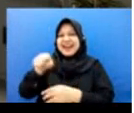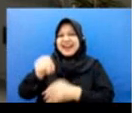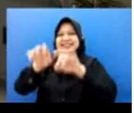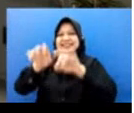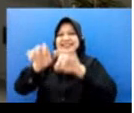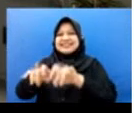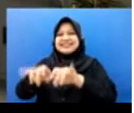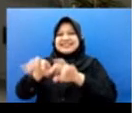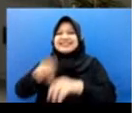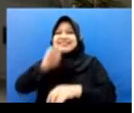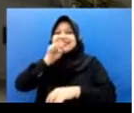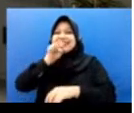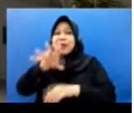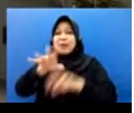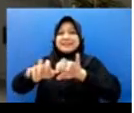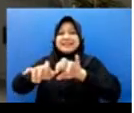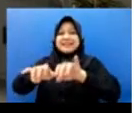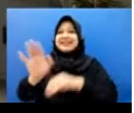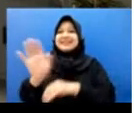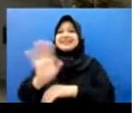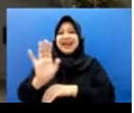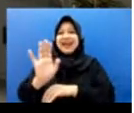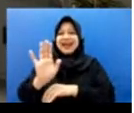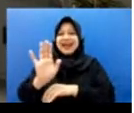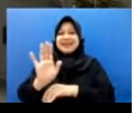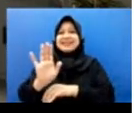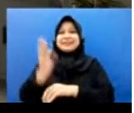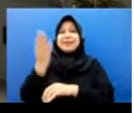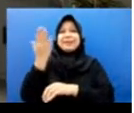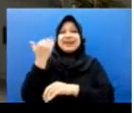chat, karena harus menjawab di tautan yang telah ada